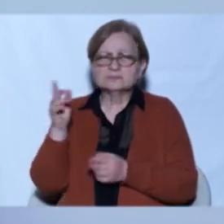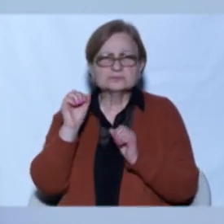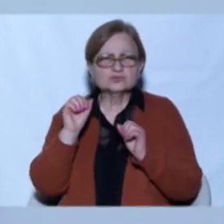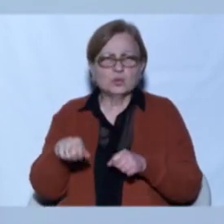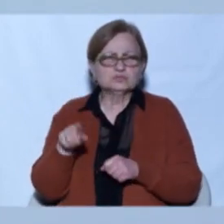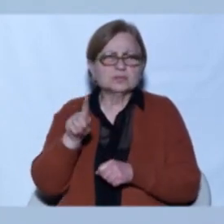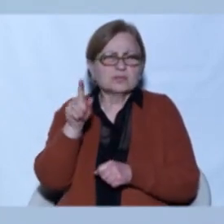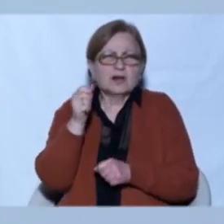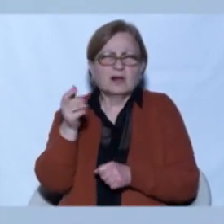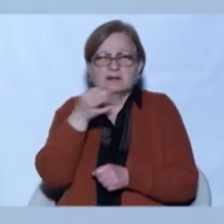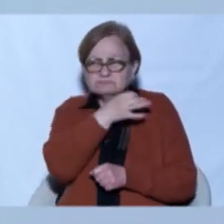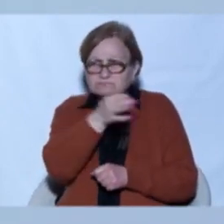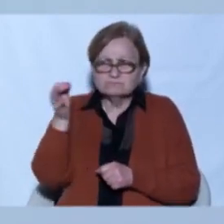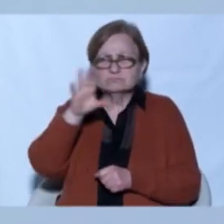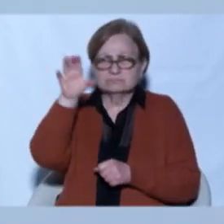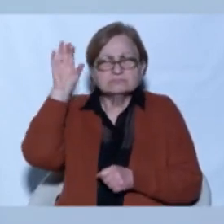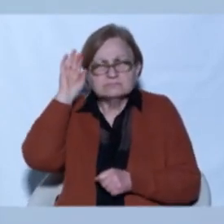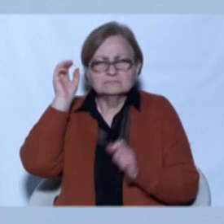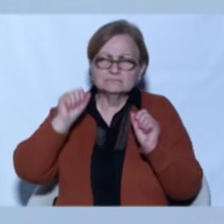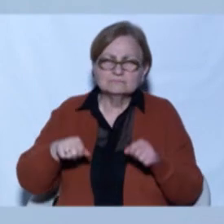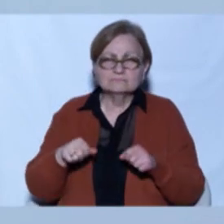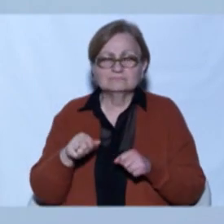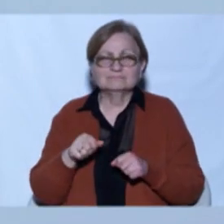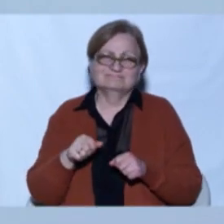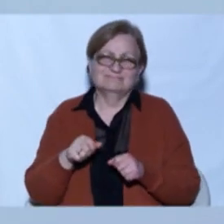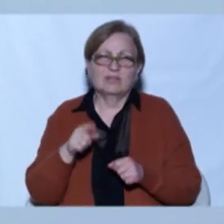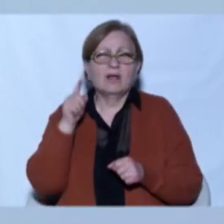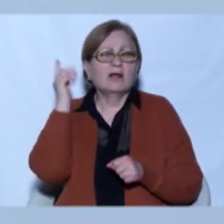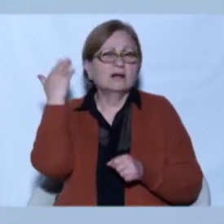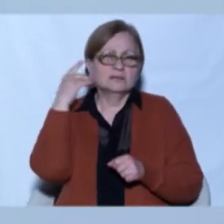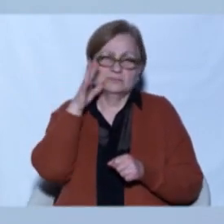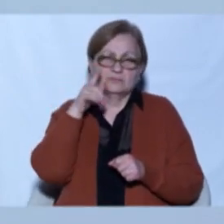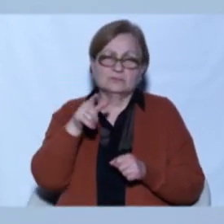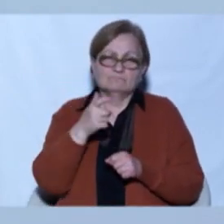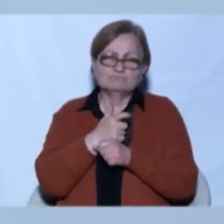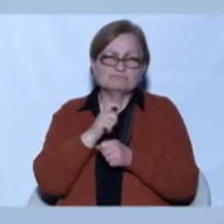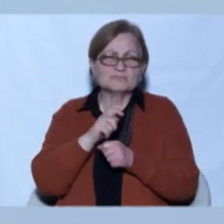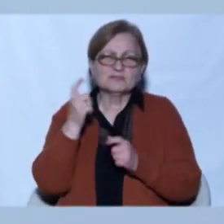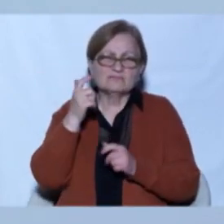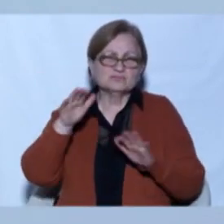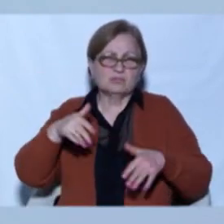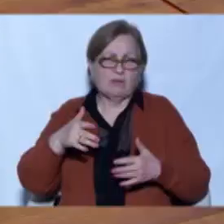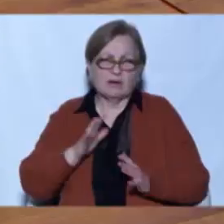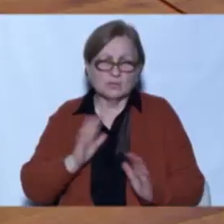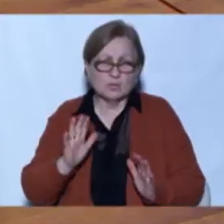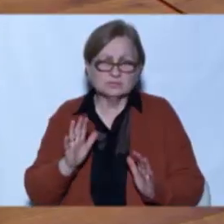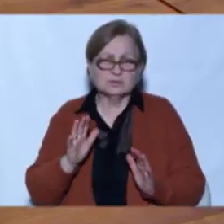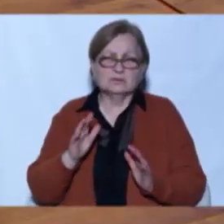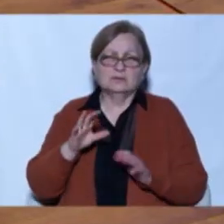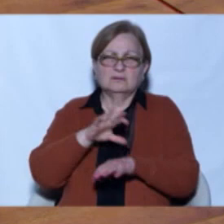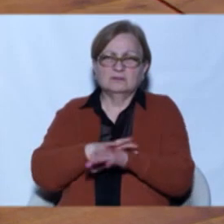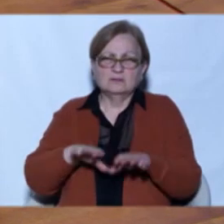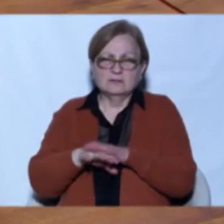ის საზოგადოებაზე. გასაგებია რომ იმ დროს საქართველო იყო თავისუფლება წართმეული ქვეყანა, არ